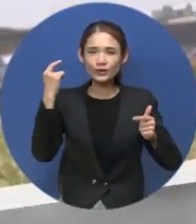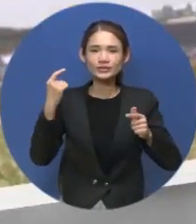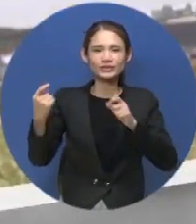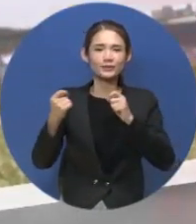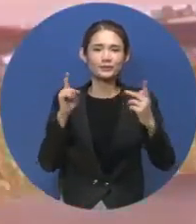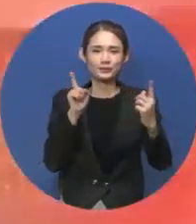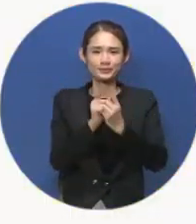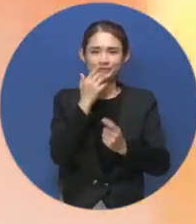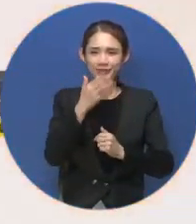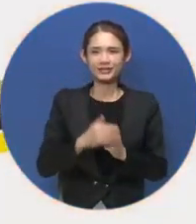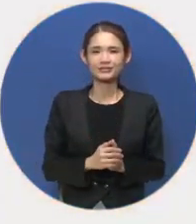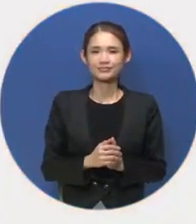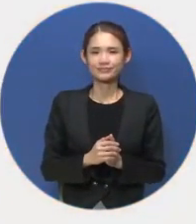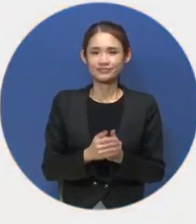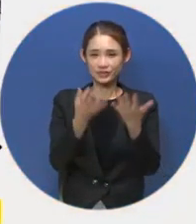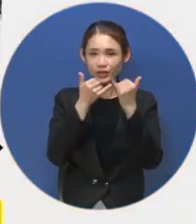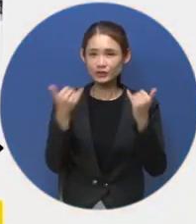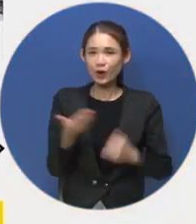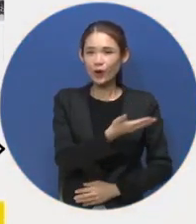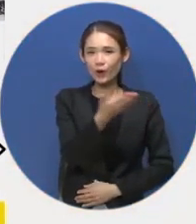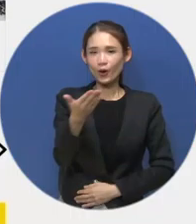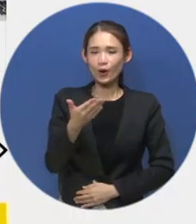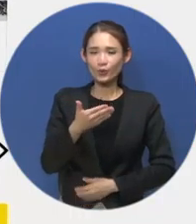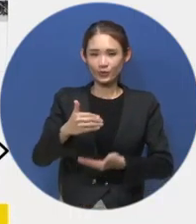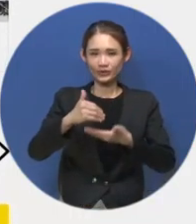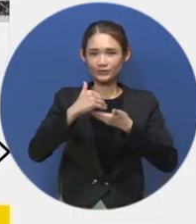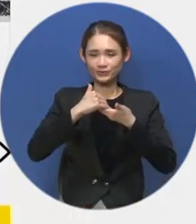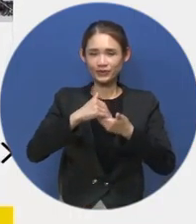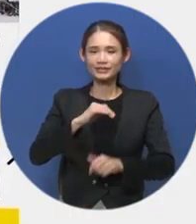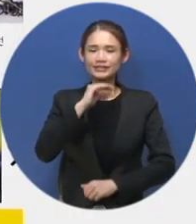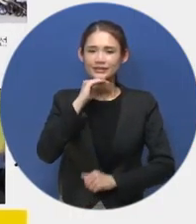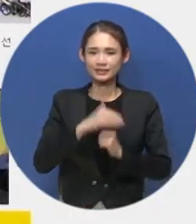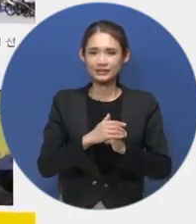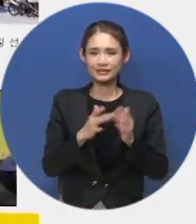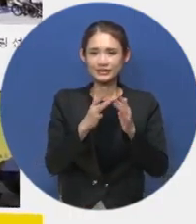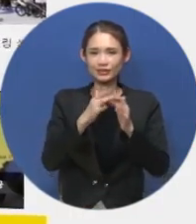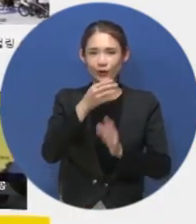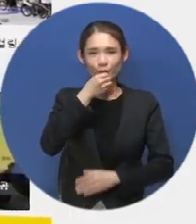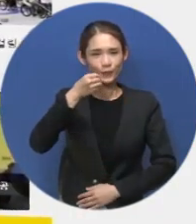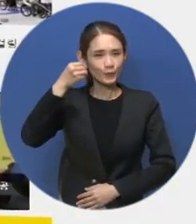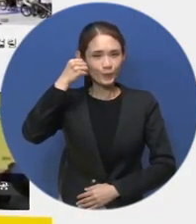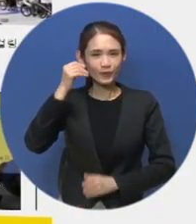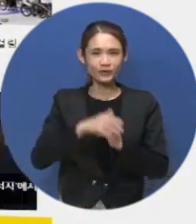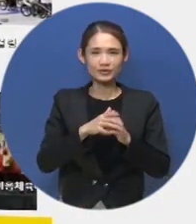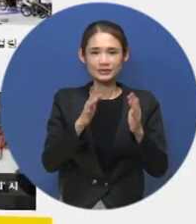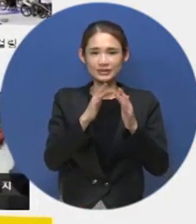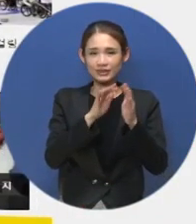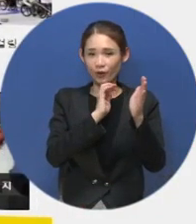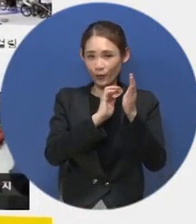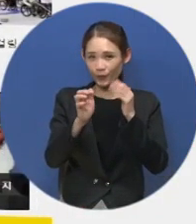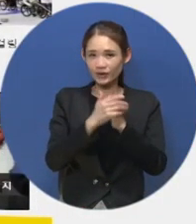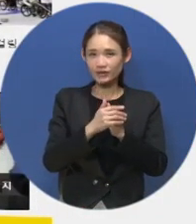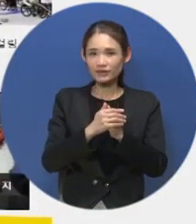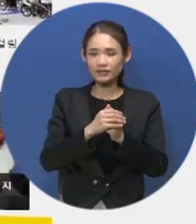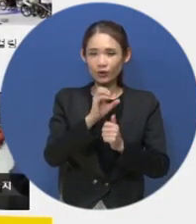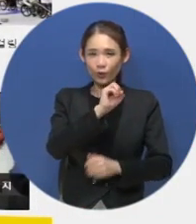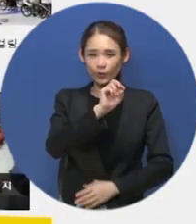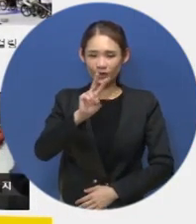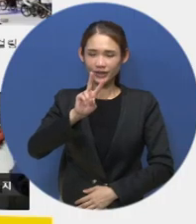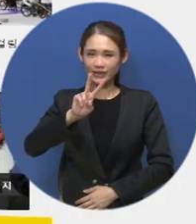우리 주변에서 일어나는 불공정한 사례부터 억울한 사연, 따뜻한 미담까지 장애인신문과